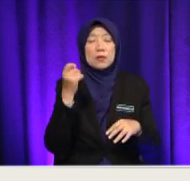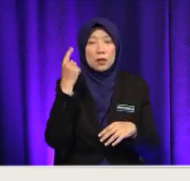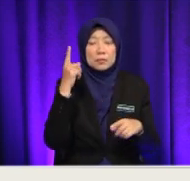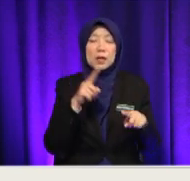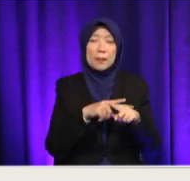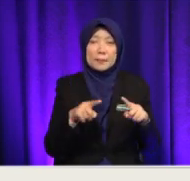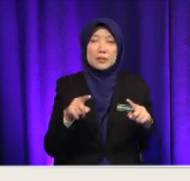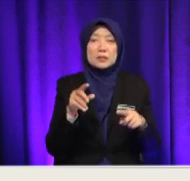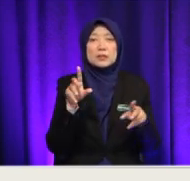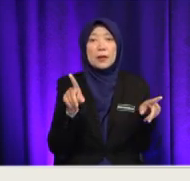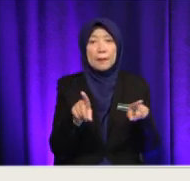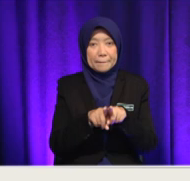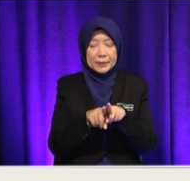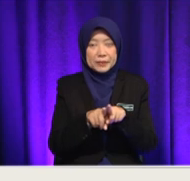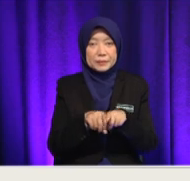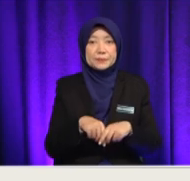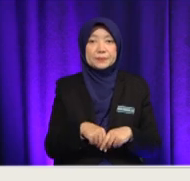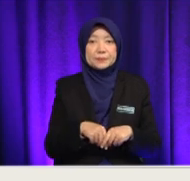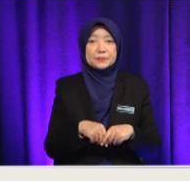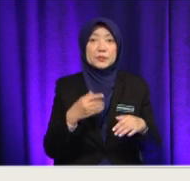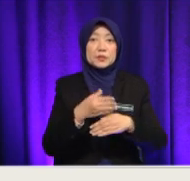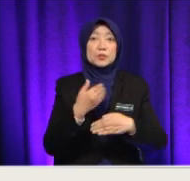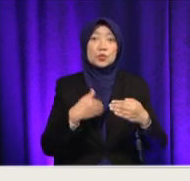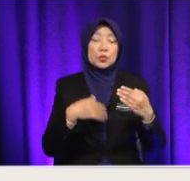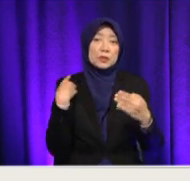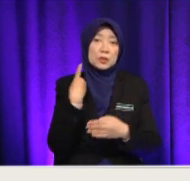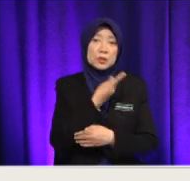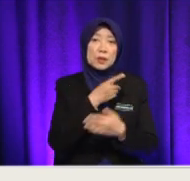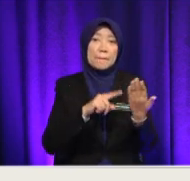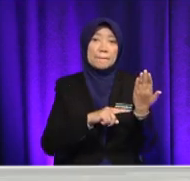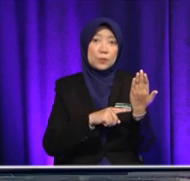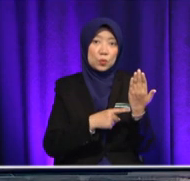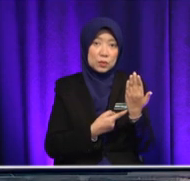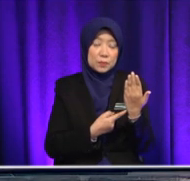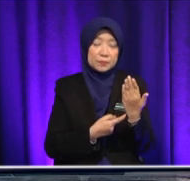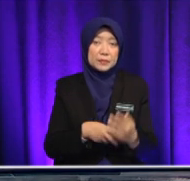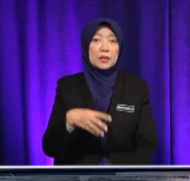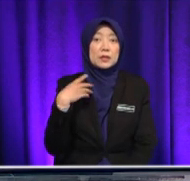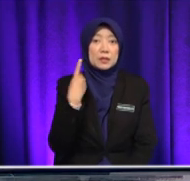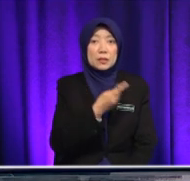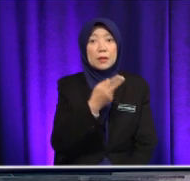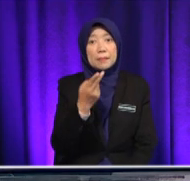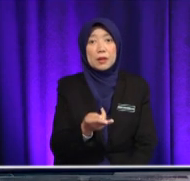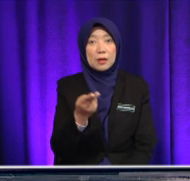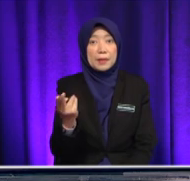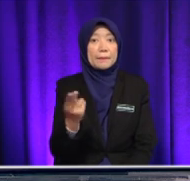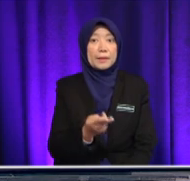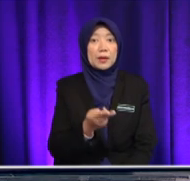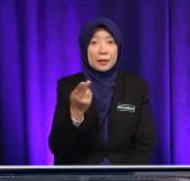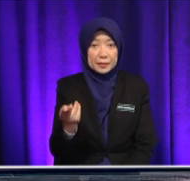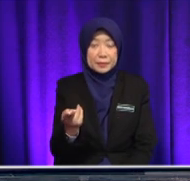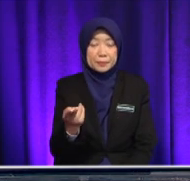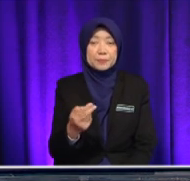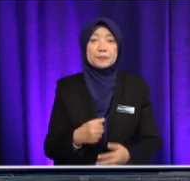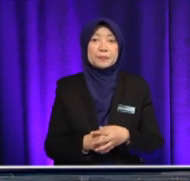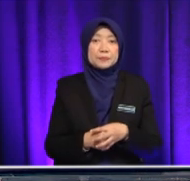sahaja. Okey. Sebelum kita mulakan, okey, cikgu akan memperkenalkan dulu bahan-bahan yang cikgu bawa hari ini kepada Sean dan juga